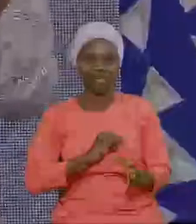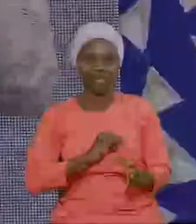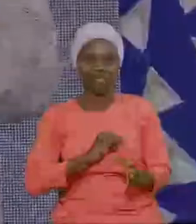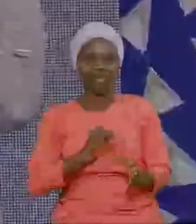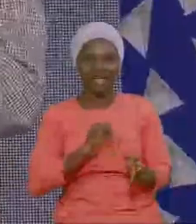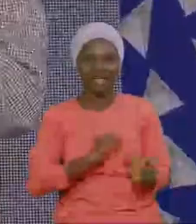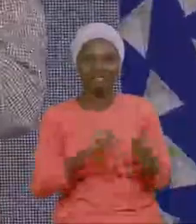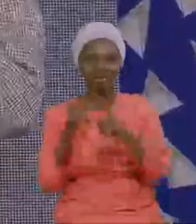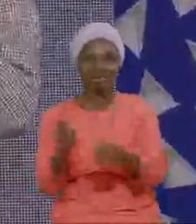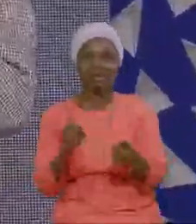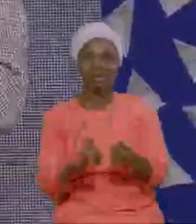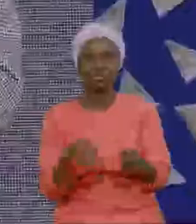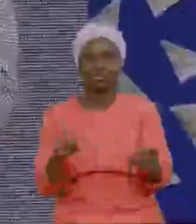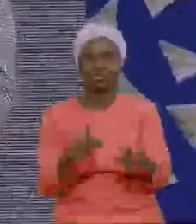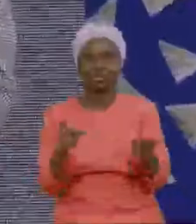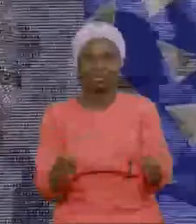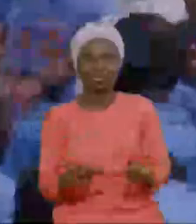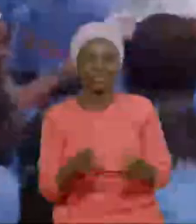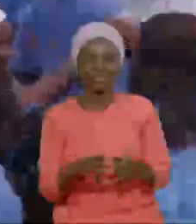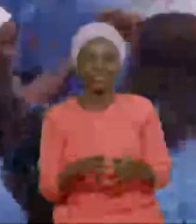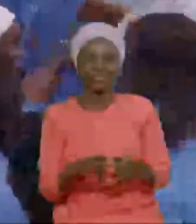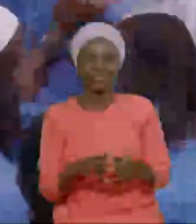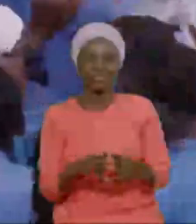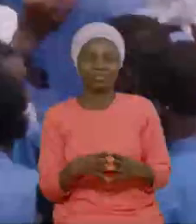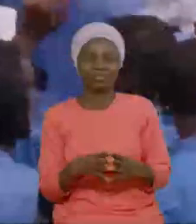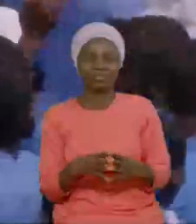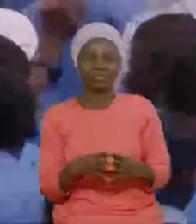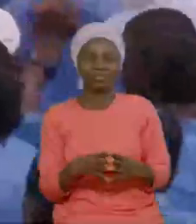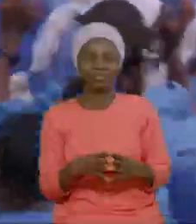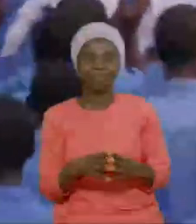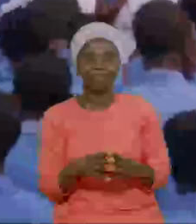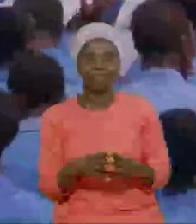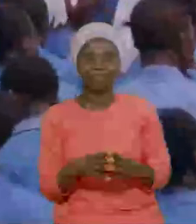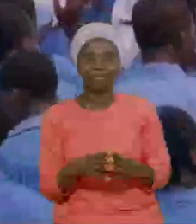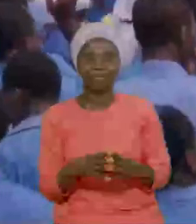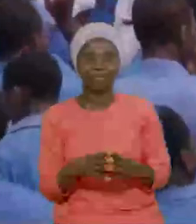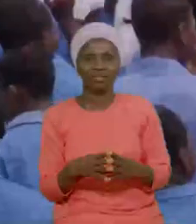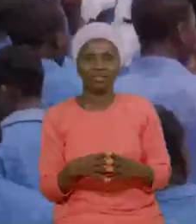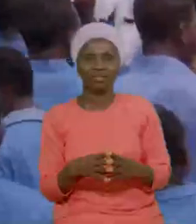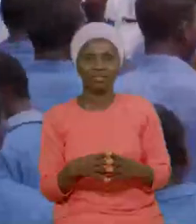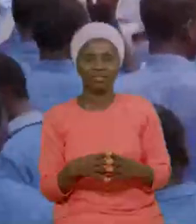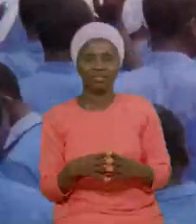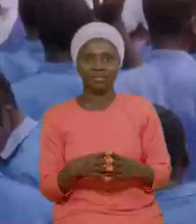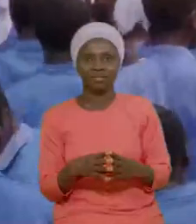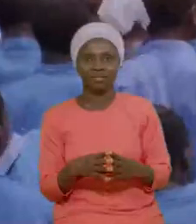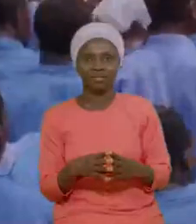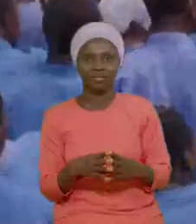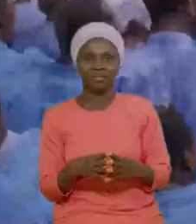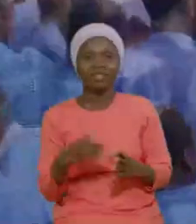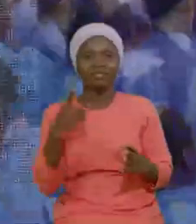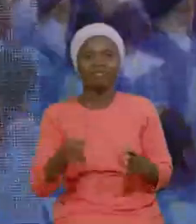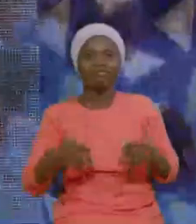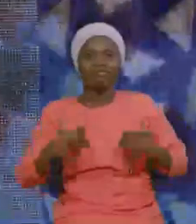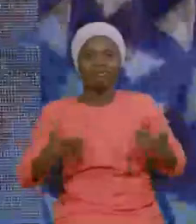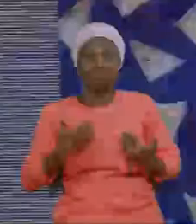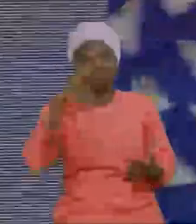going to the bass. Maintenant, je m'adresse aux hommes, ceux qui ont la basse, ceux qui are the young men there? Est-ce